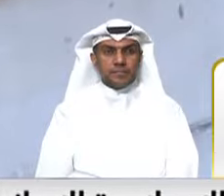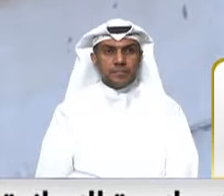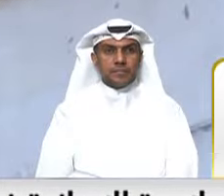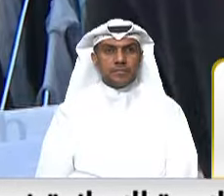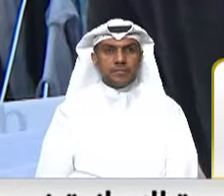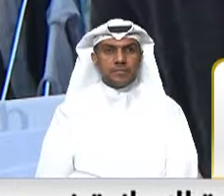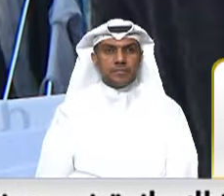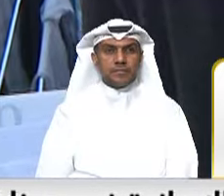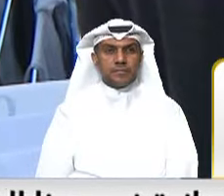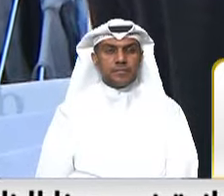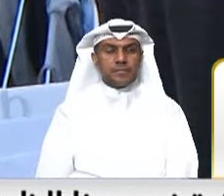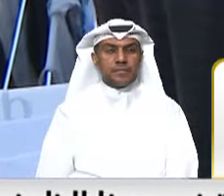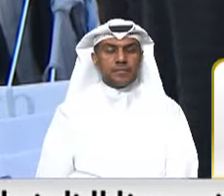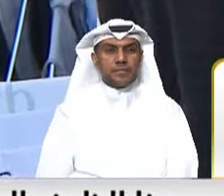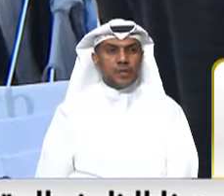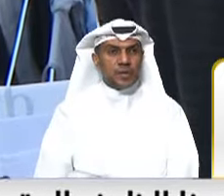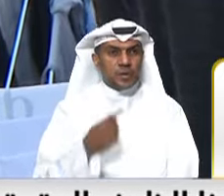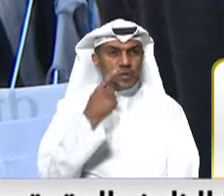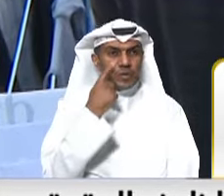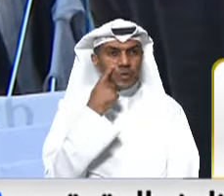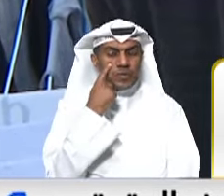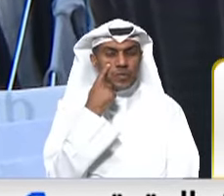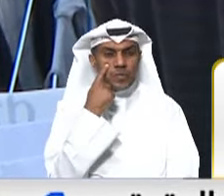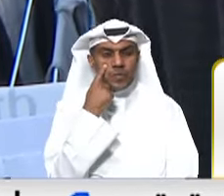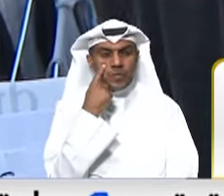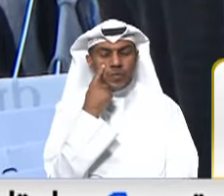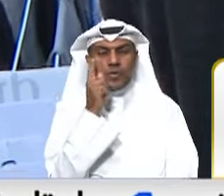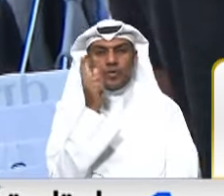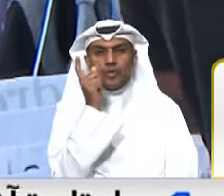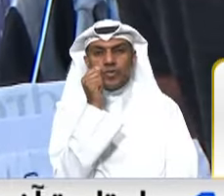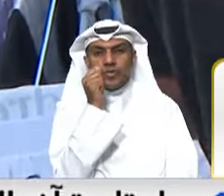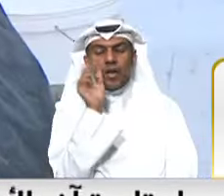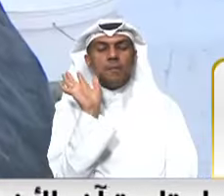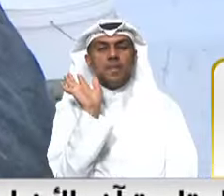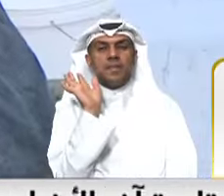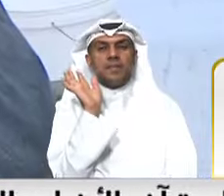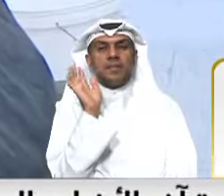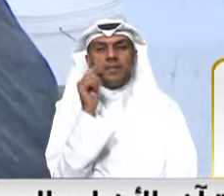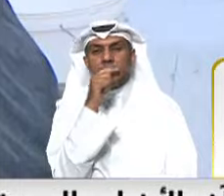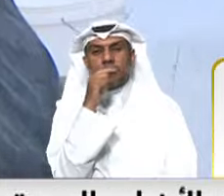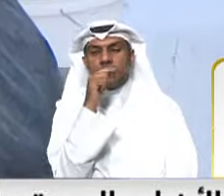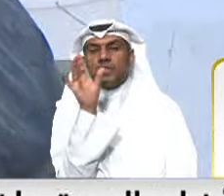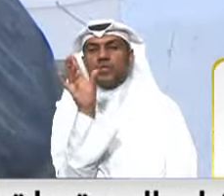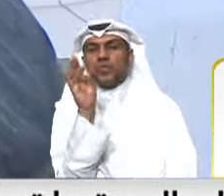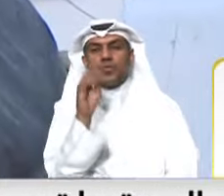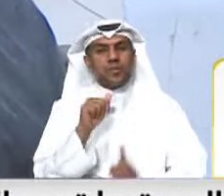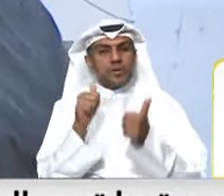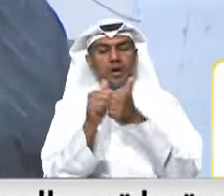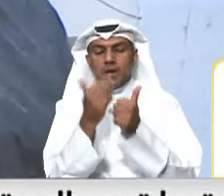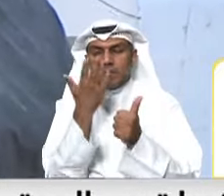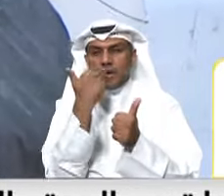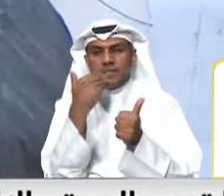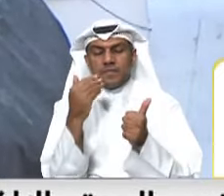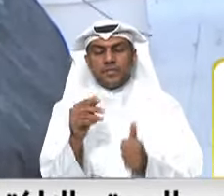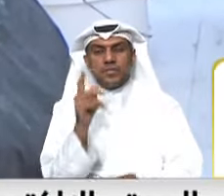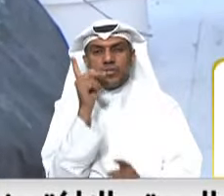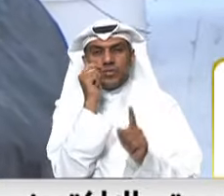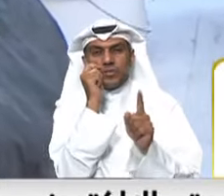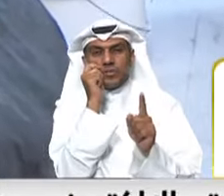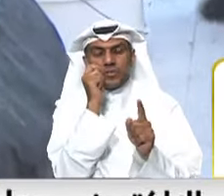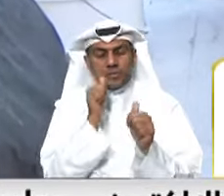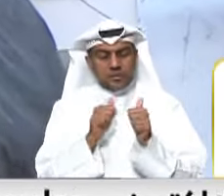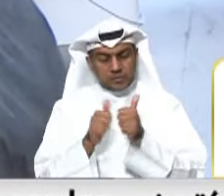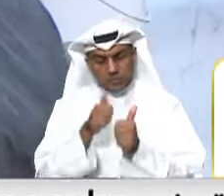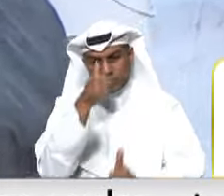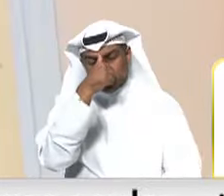بالاخلاء العزاب في سكن خاص هل هم يمثلون بدورهم ازمه مجتمعيه تؤرق العائلات لذا